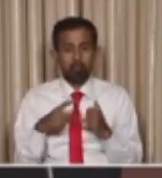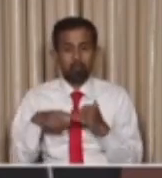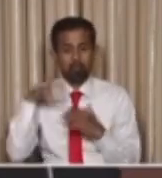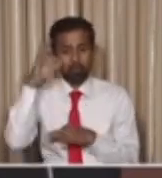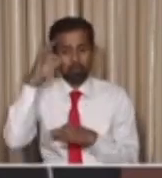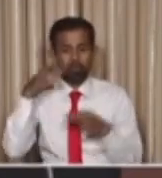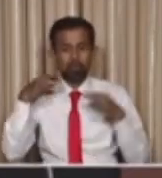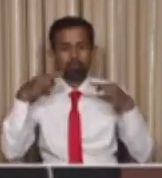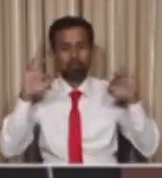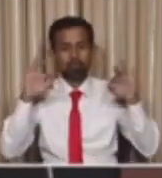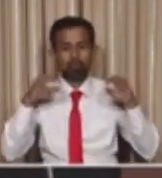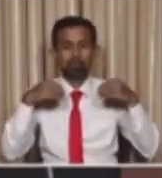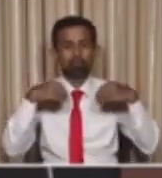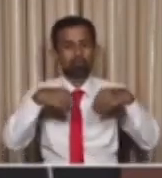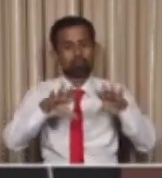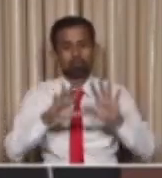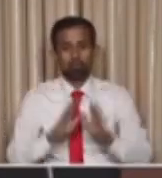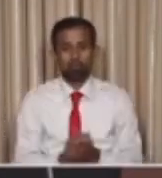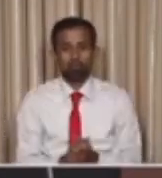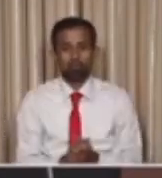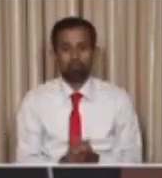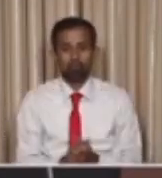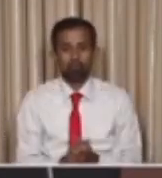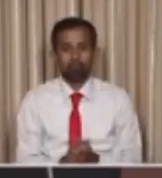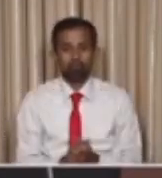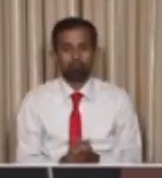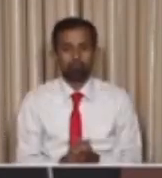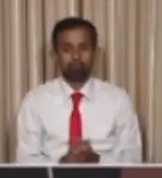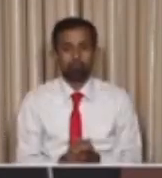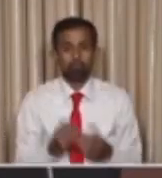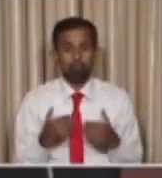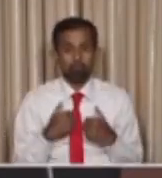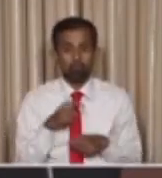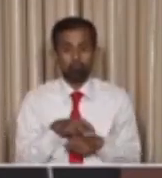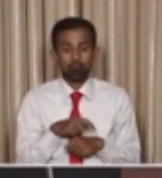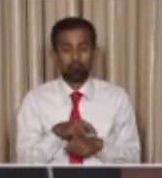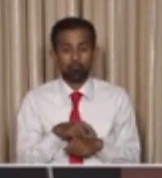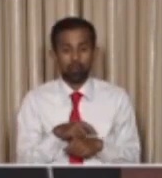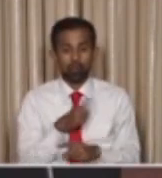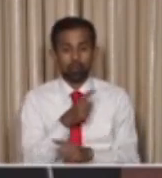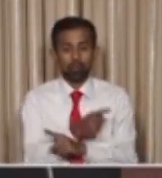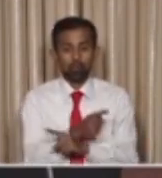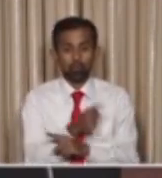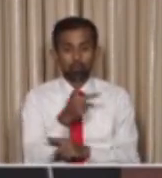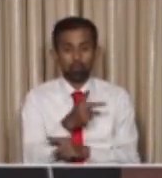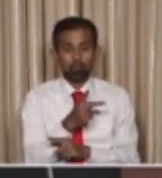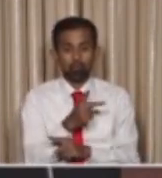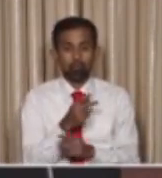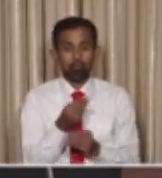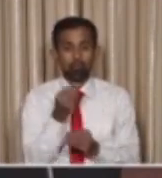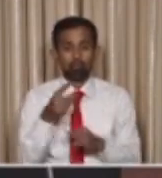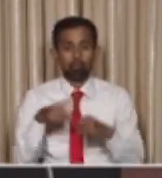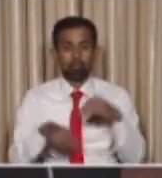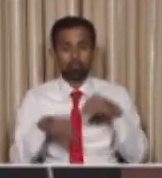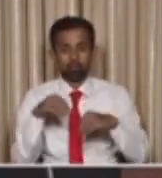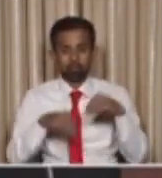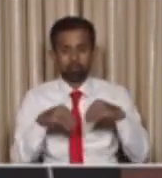නිදහස දුන්නා ගරු සභාපතිවරි. අපේ කාලේ උපකොළපතිවරයා පත් කෙරුවේ ඡන්දේ.